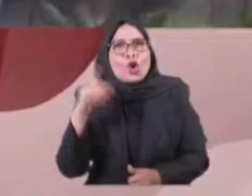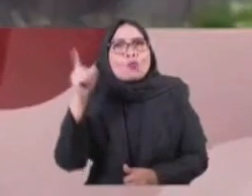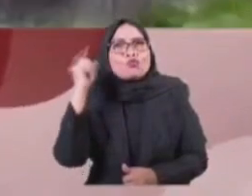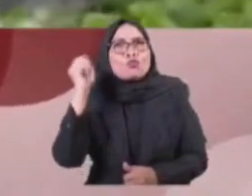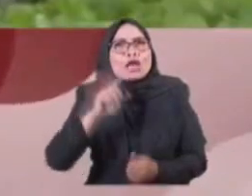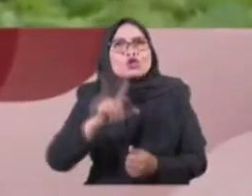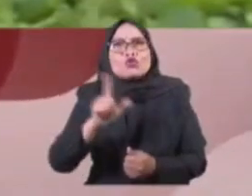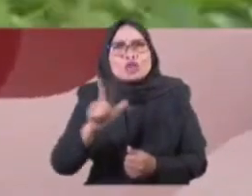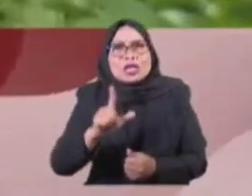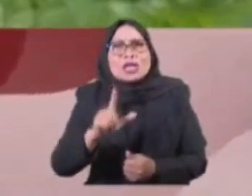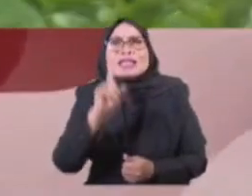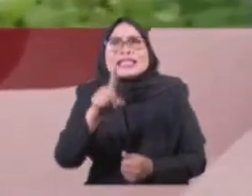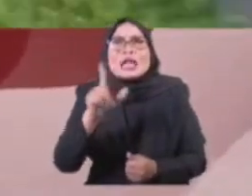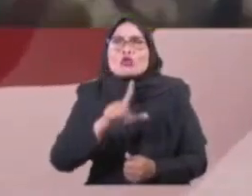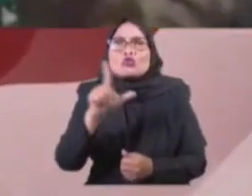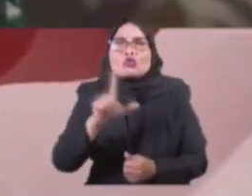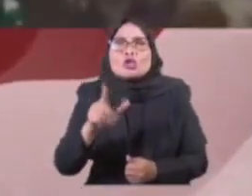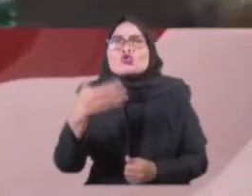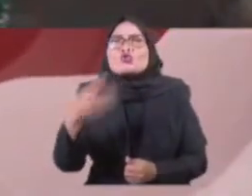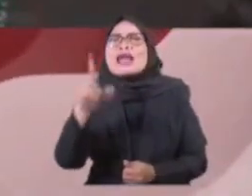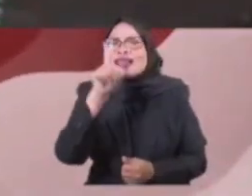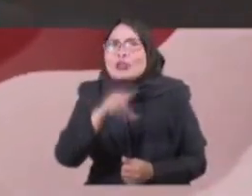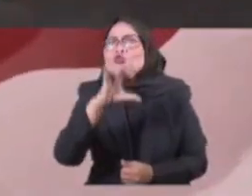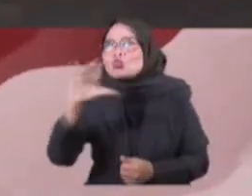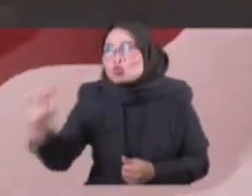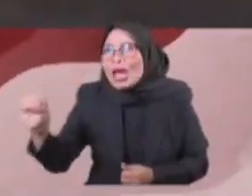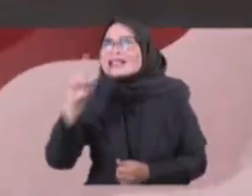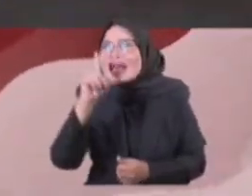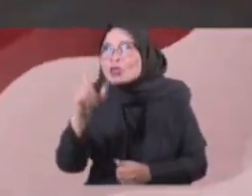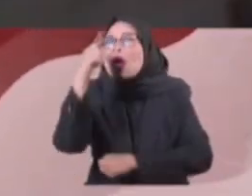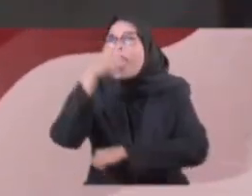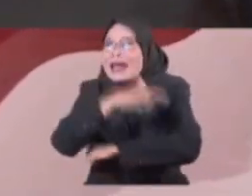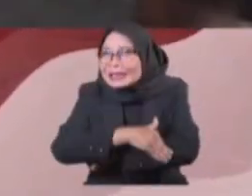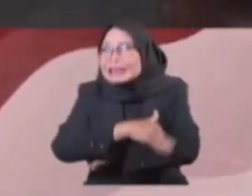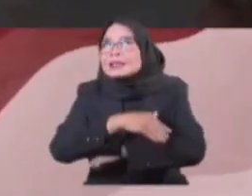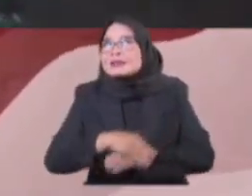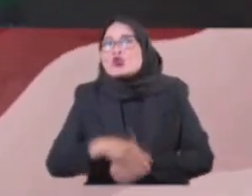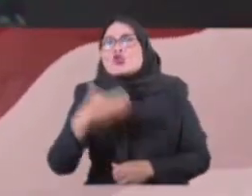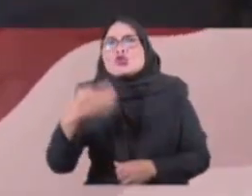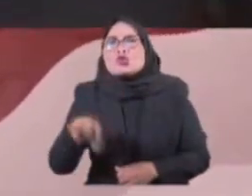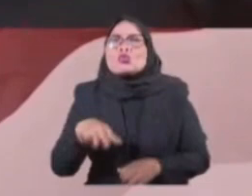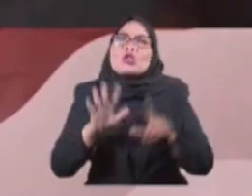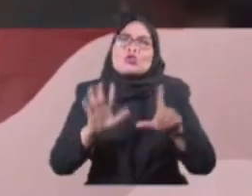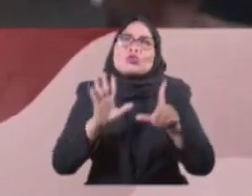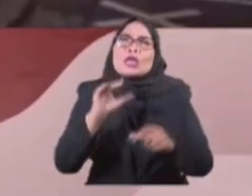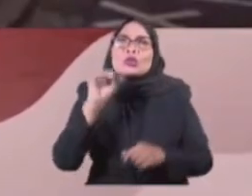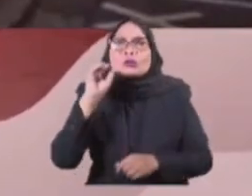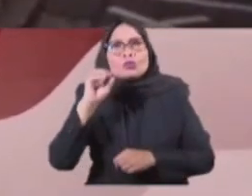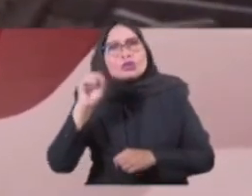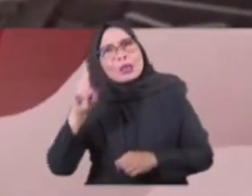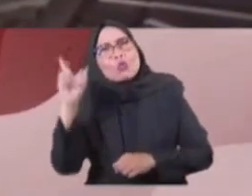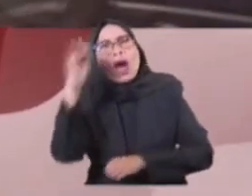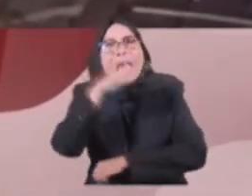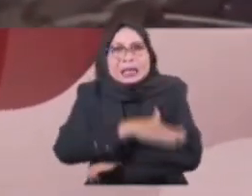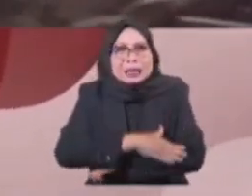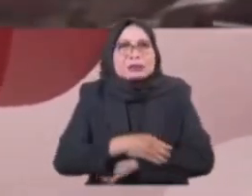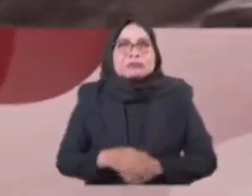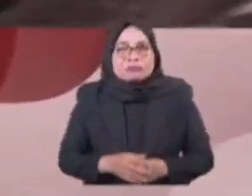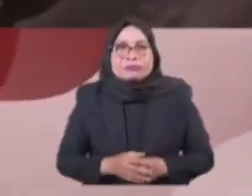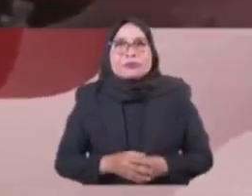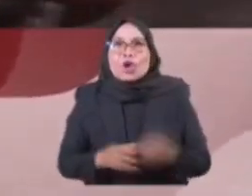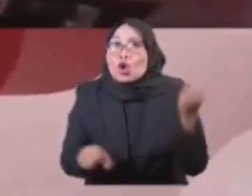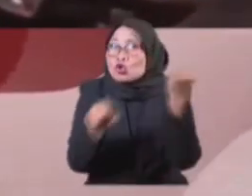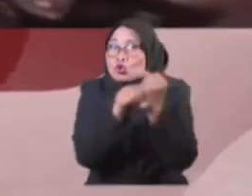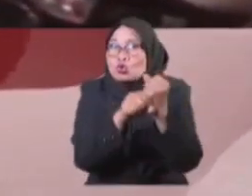dibulan Juli satu Juli sudah satu juta perhari kita sudah dekat-dekat udah 700 ribu perhari jadi